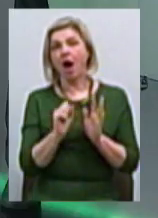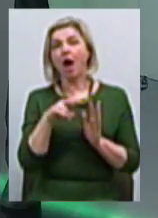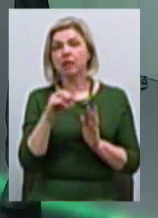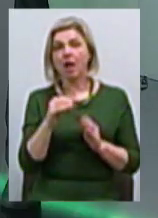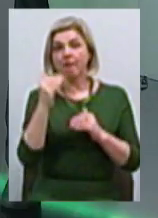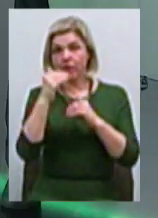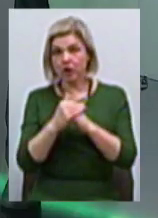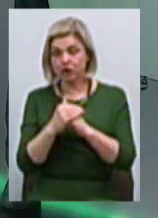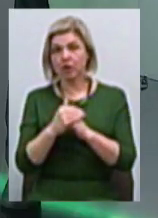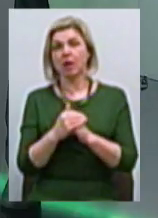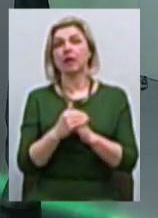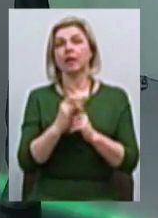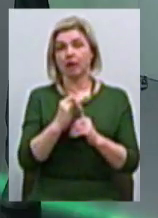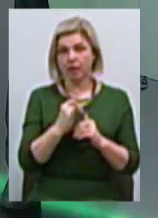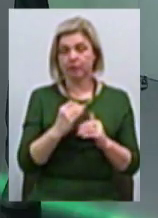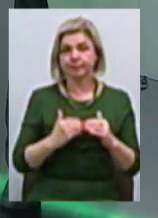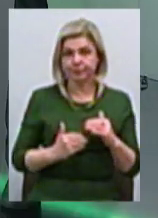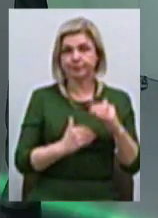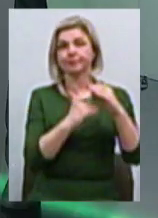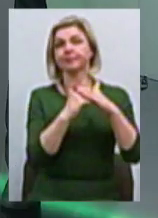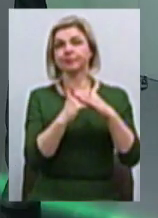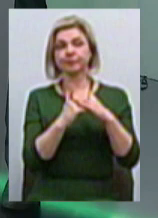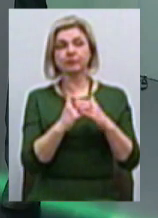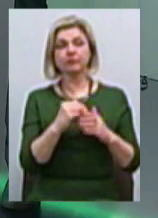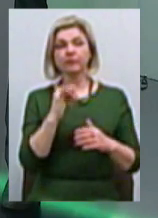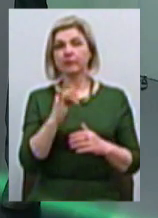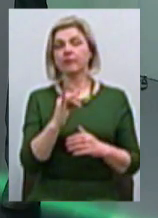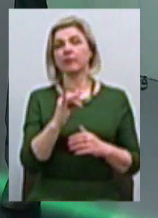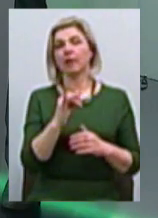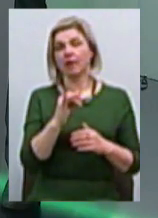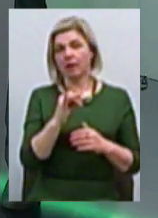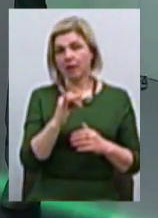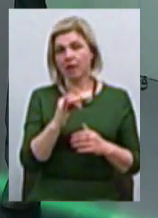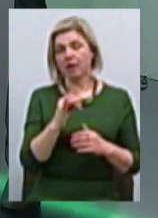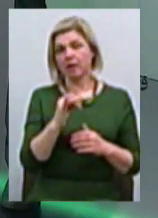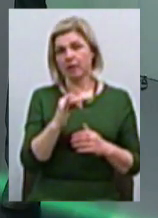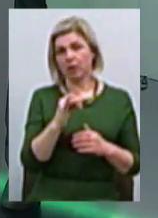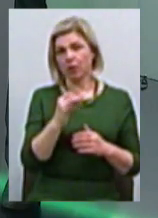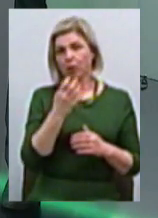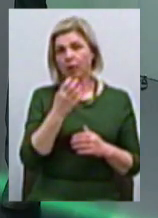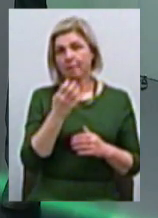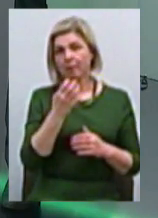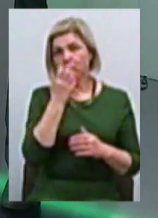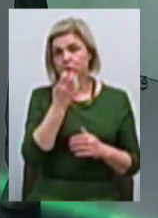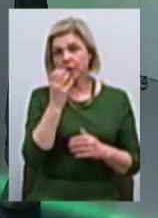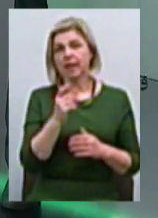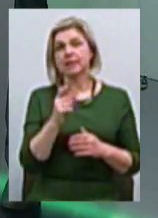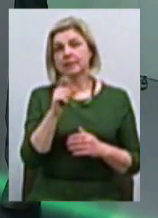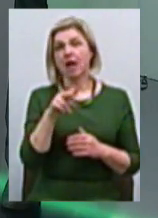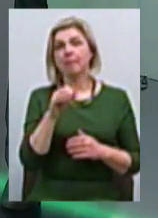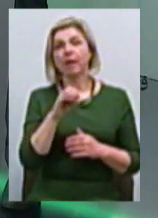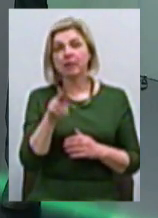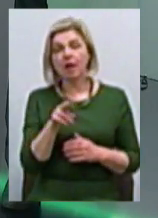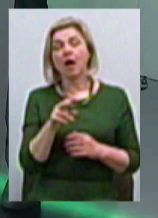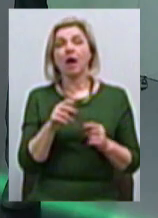вечір підтягнулися і галичани, і південний захід. Оці